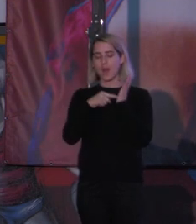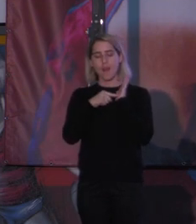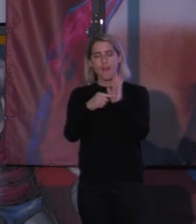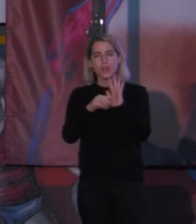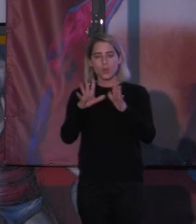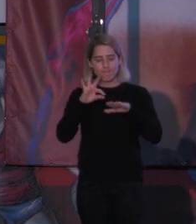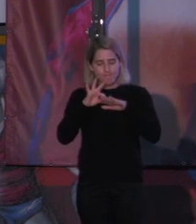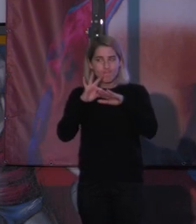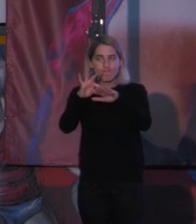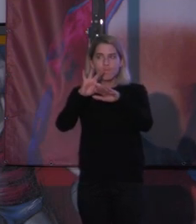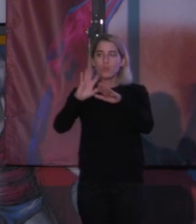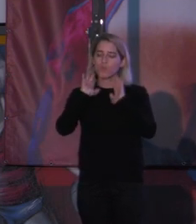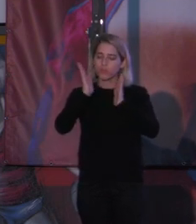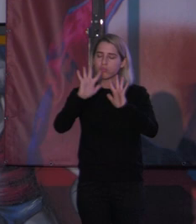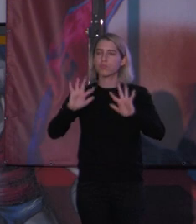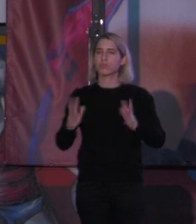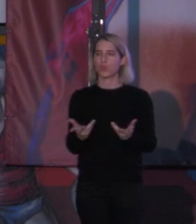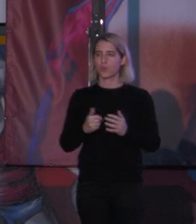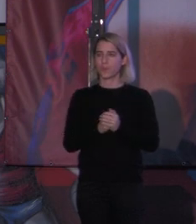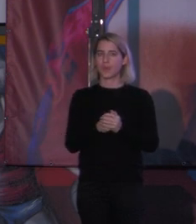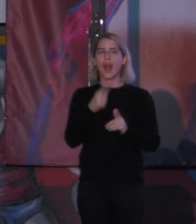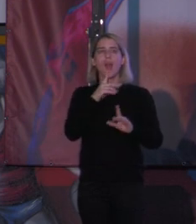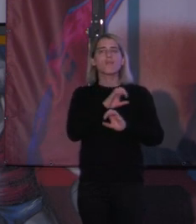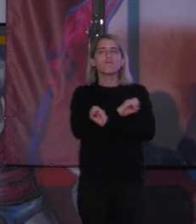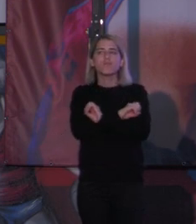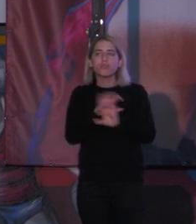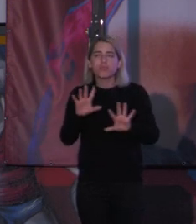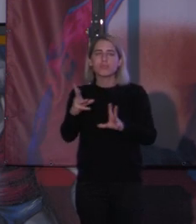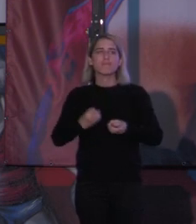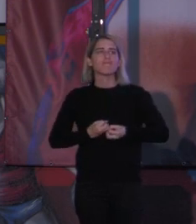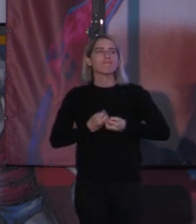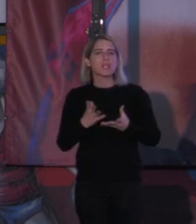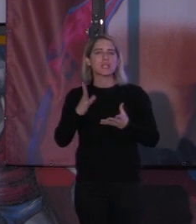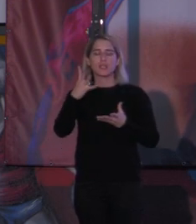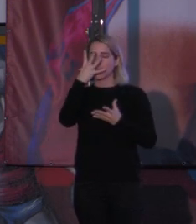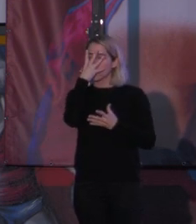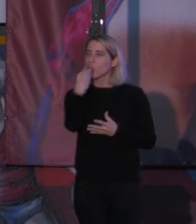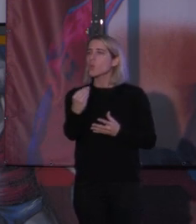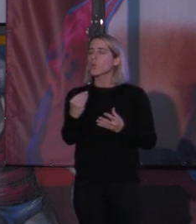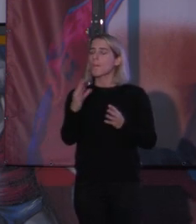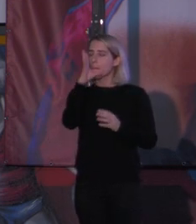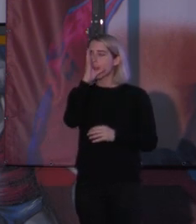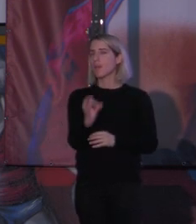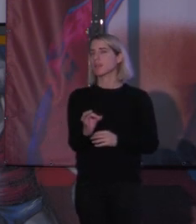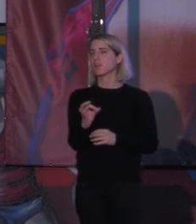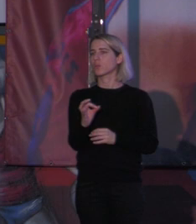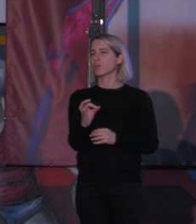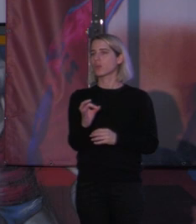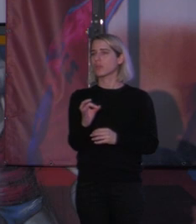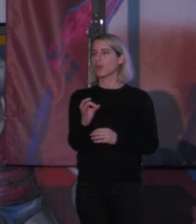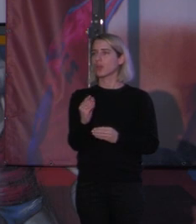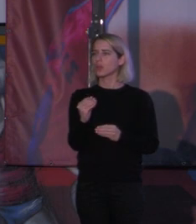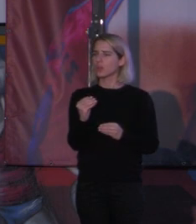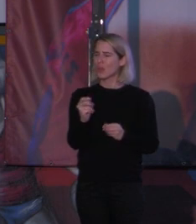οδηγό που θα πορευτούμε. Να σας επικοινωνήσω μια αίσθηση και μια αντίληψη για την πραγματικότητα, για την